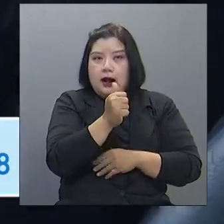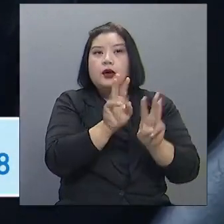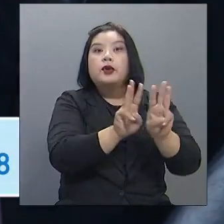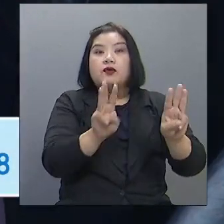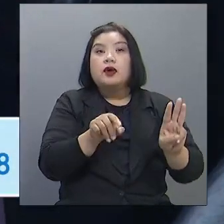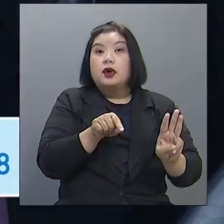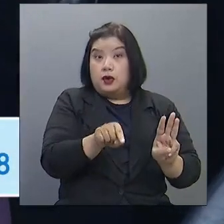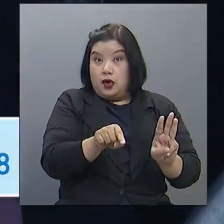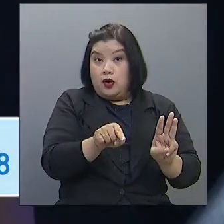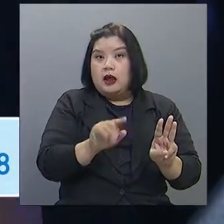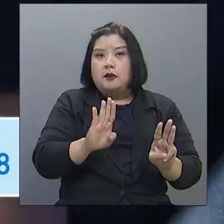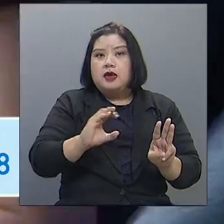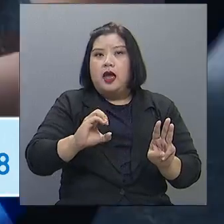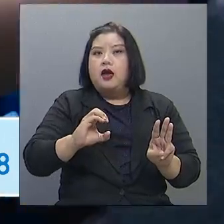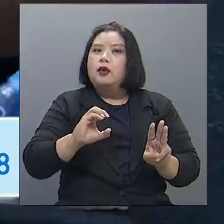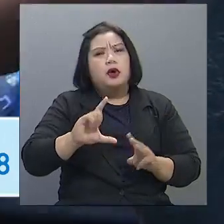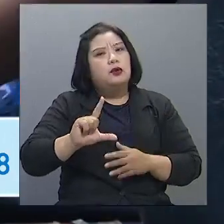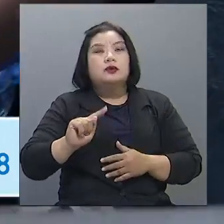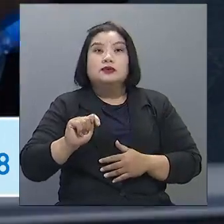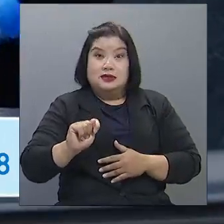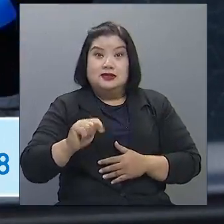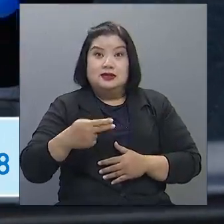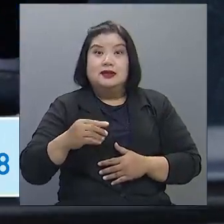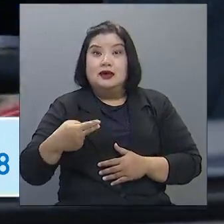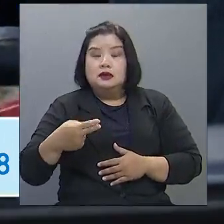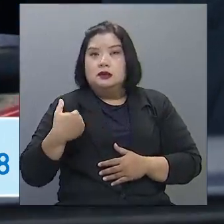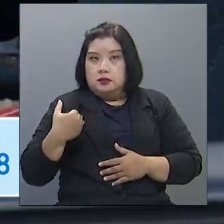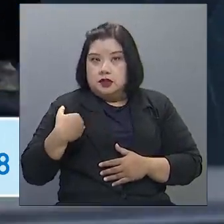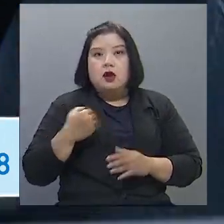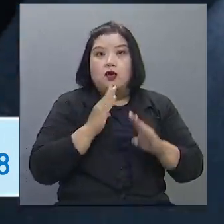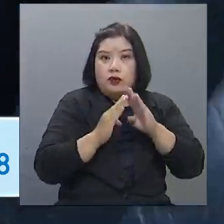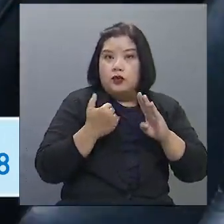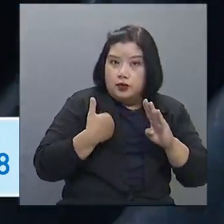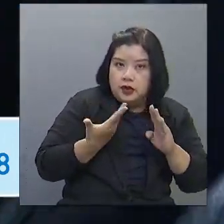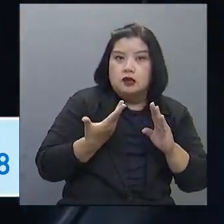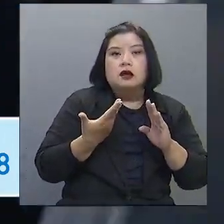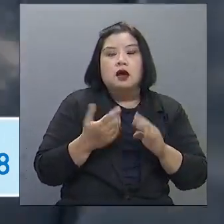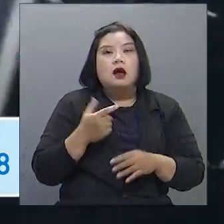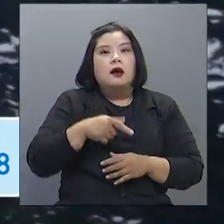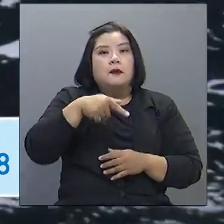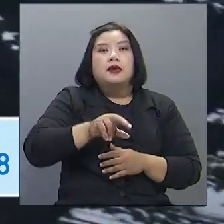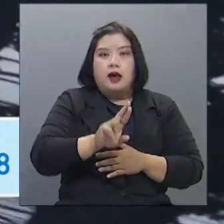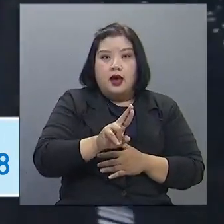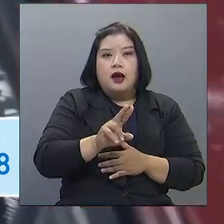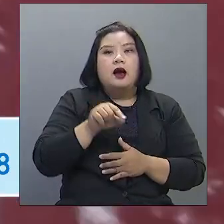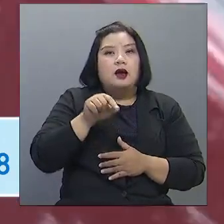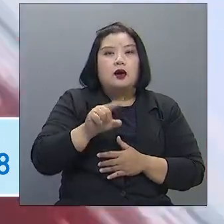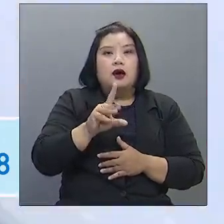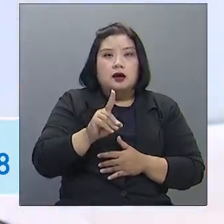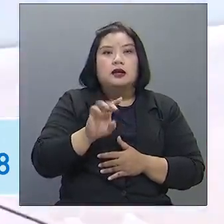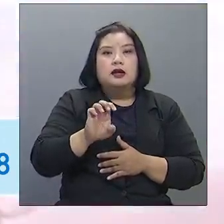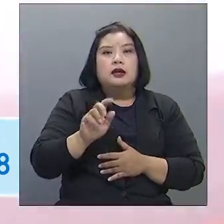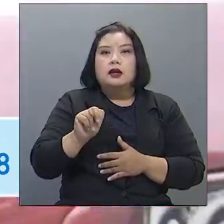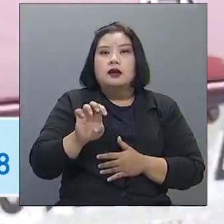ไต์ www.dlt.jo.thFacebook ค่ะ กรมการขนส่ทางบก นะคะpr.dltnews